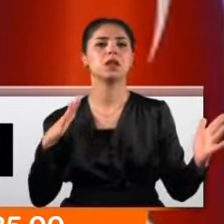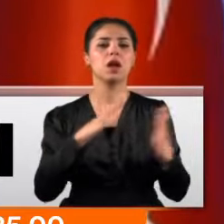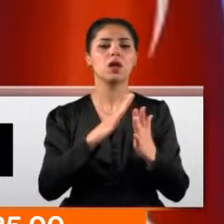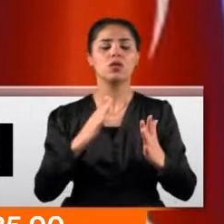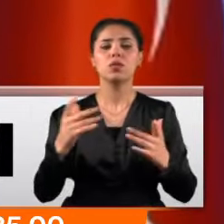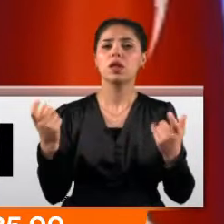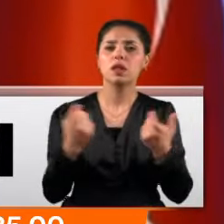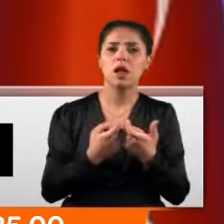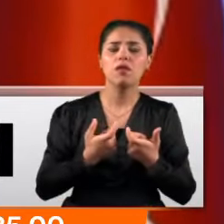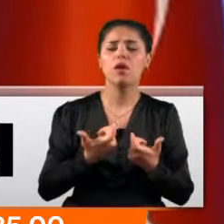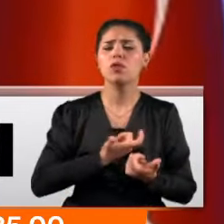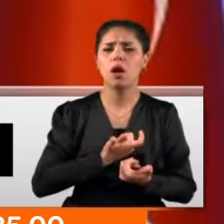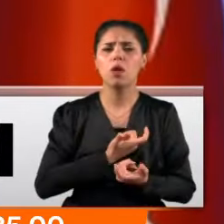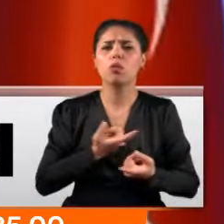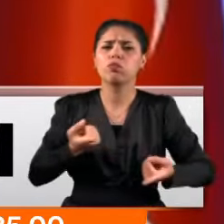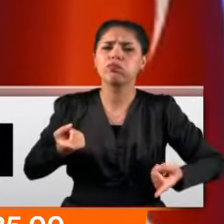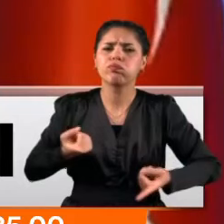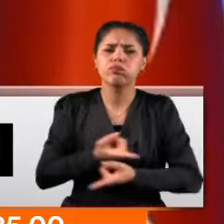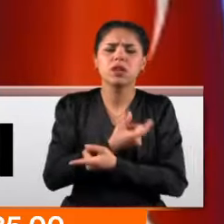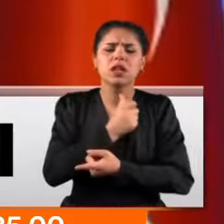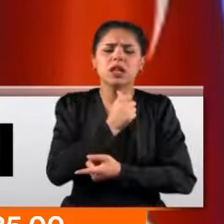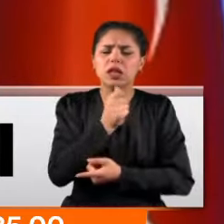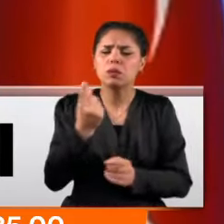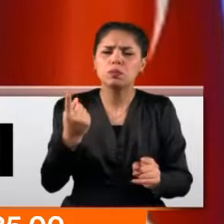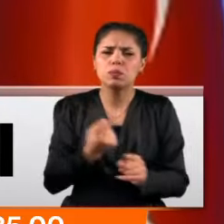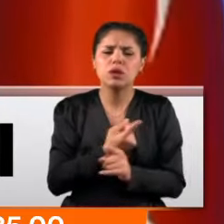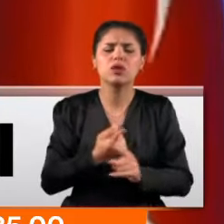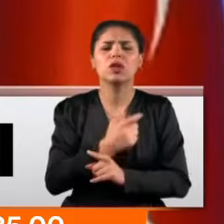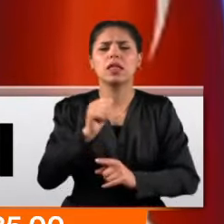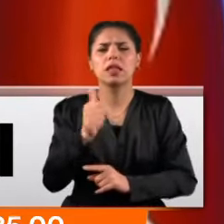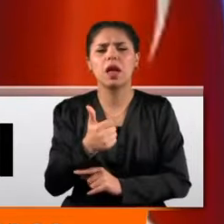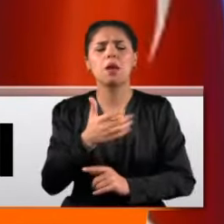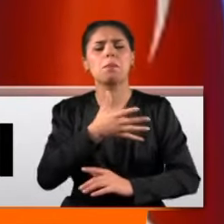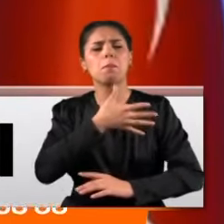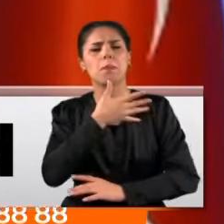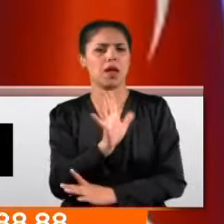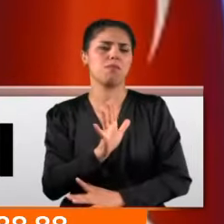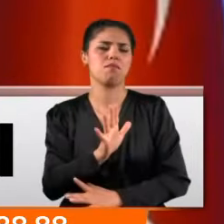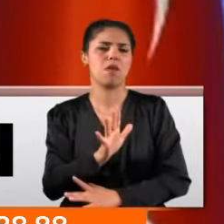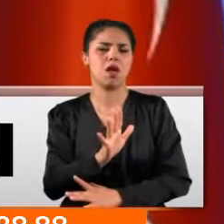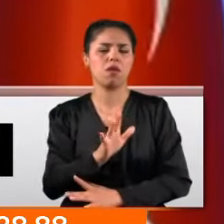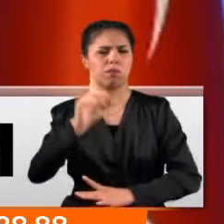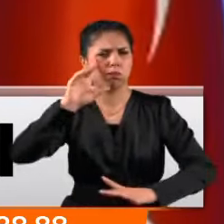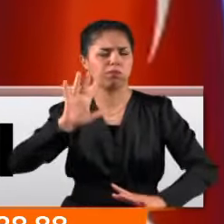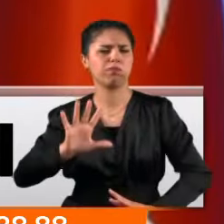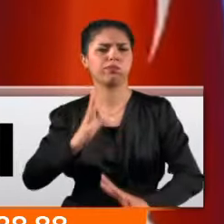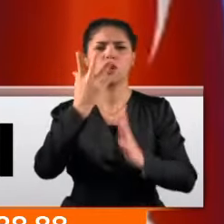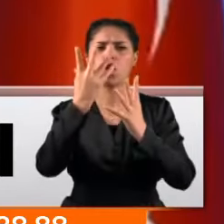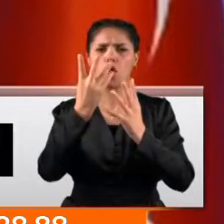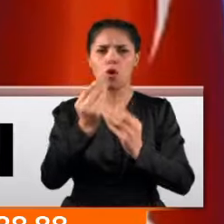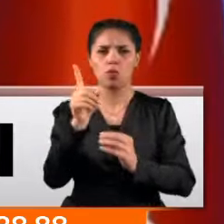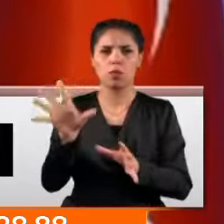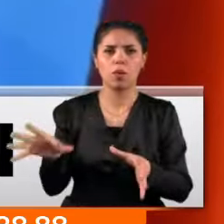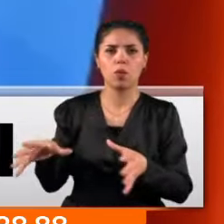dahil hiçbir hukuk, nizam, değer ve sınır tanımayan gözü dönmüş bir